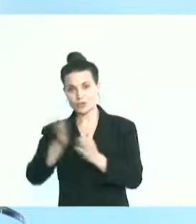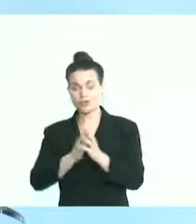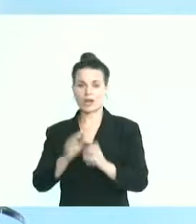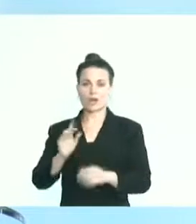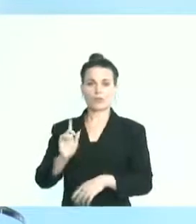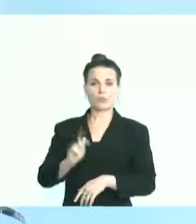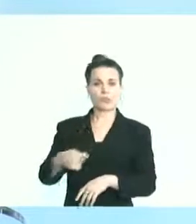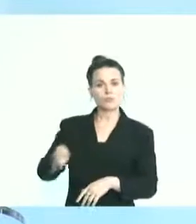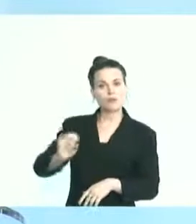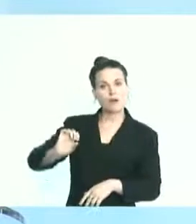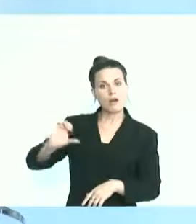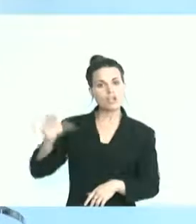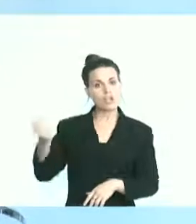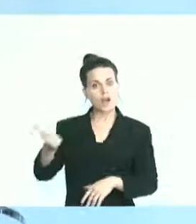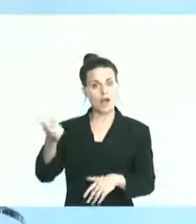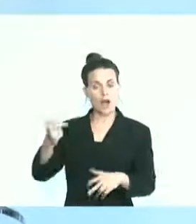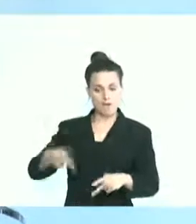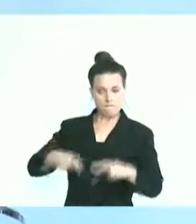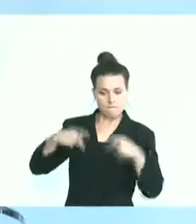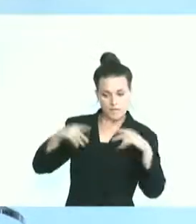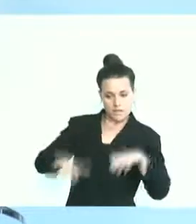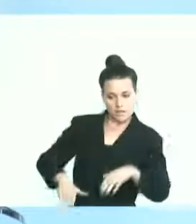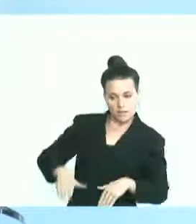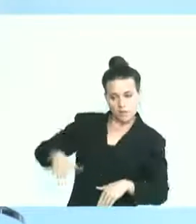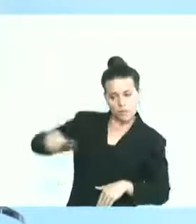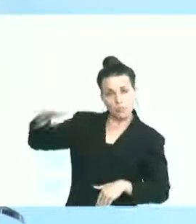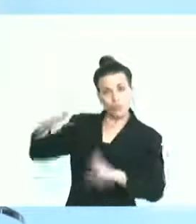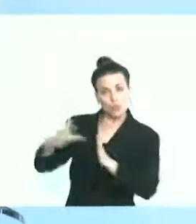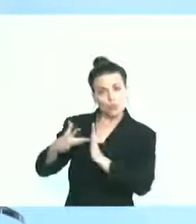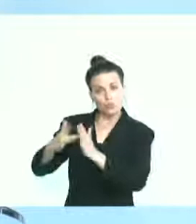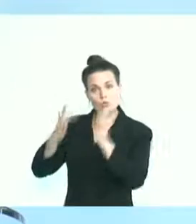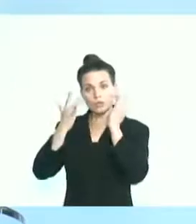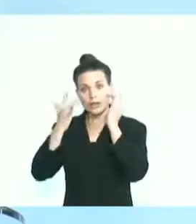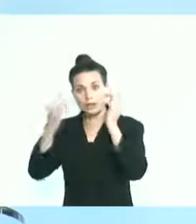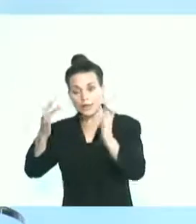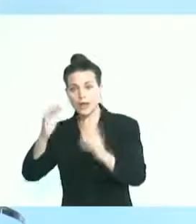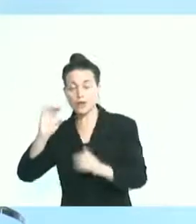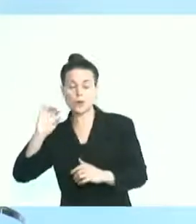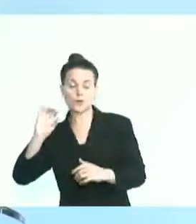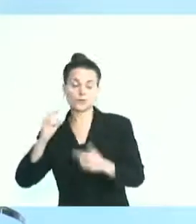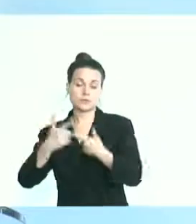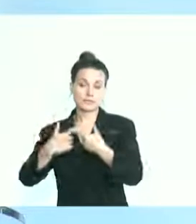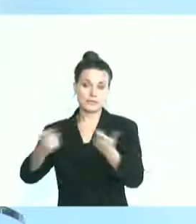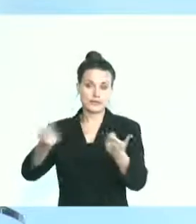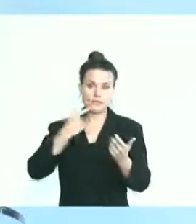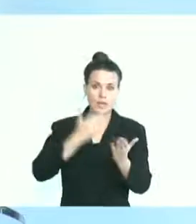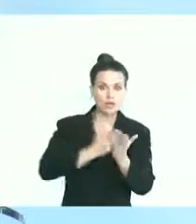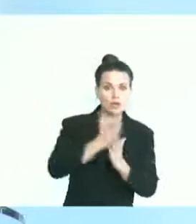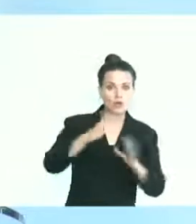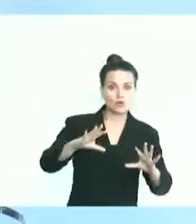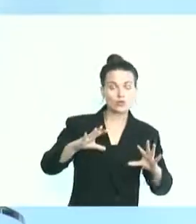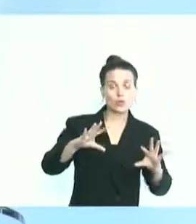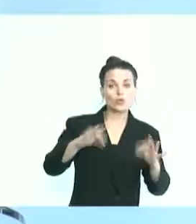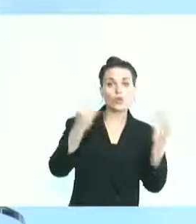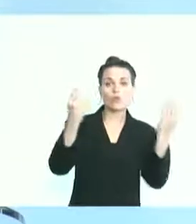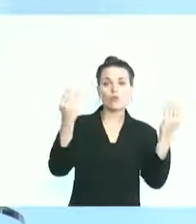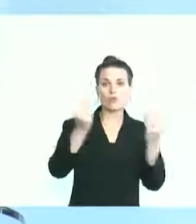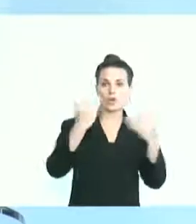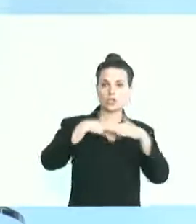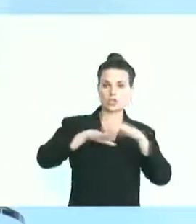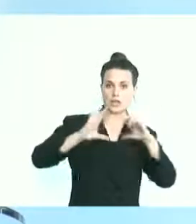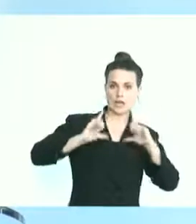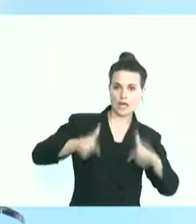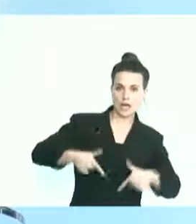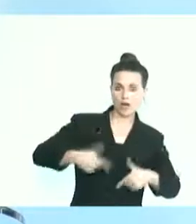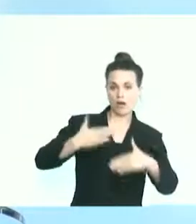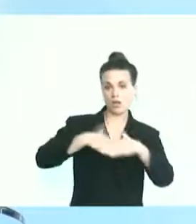Et le sens, il se trouve dans sa famille, dans son école, dans son entreprise, dans son association. Mais il se trouve également autour d'une mission